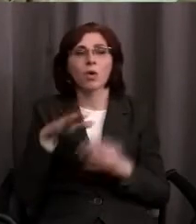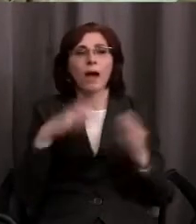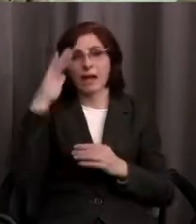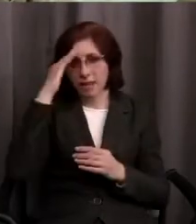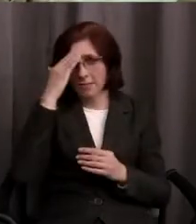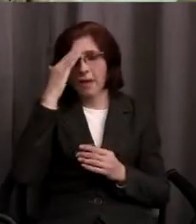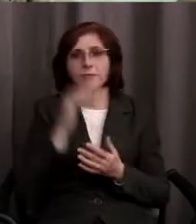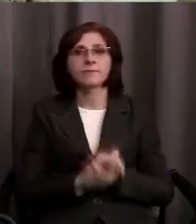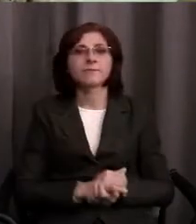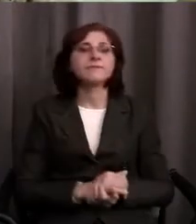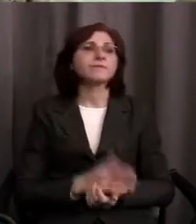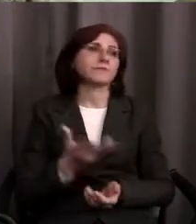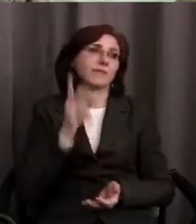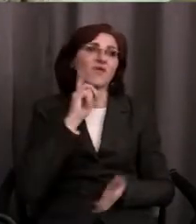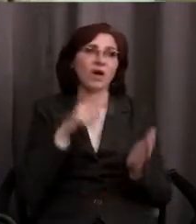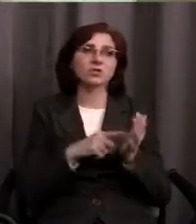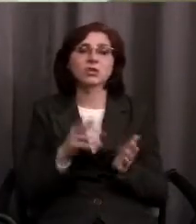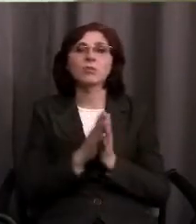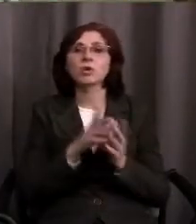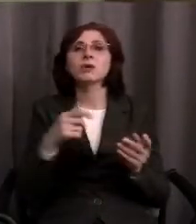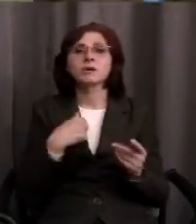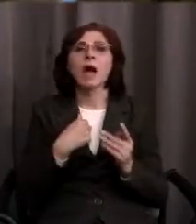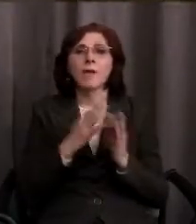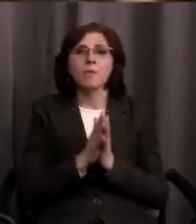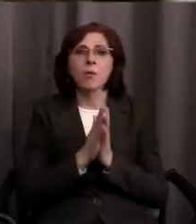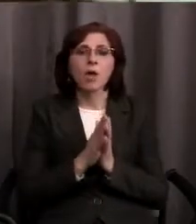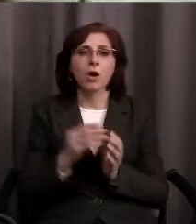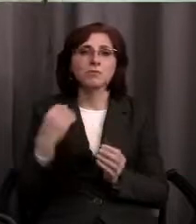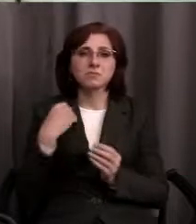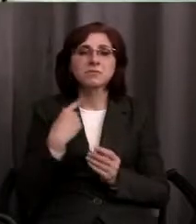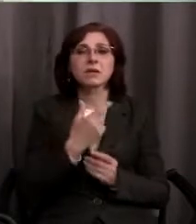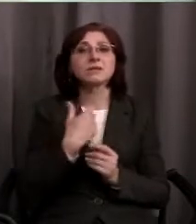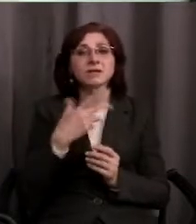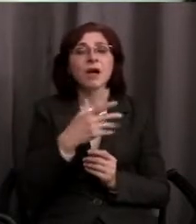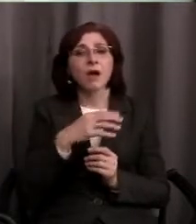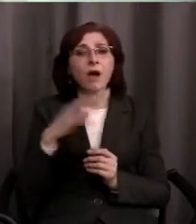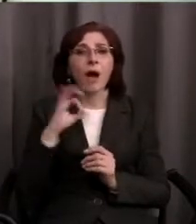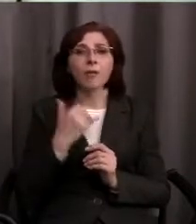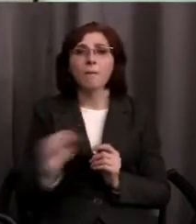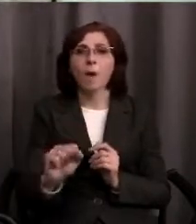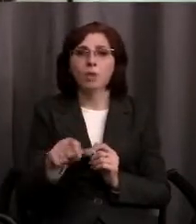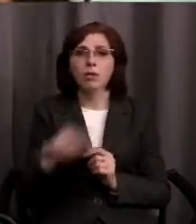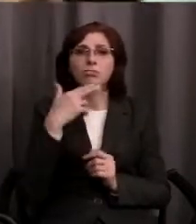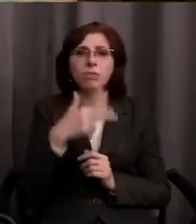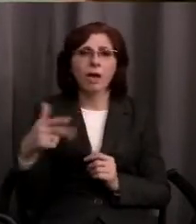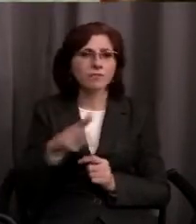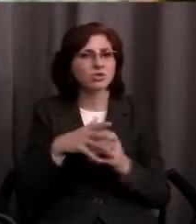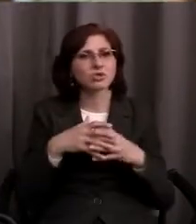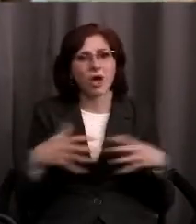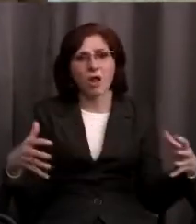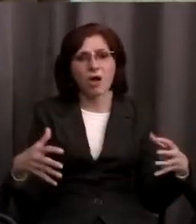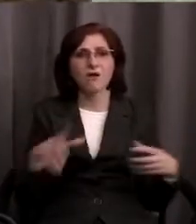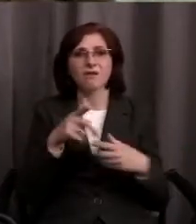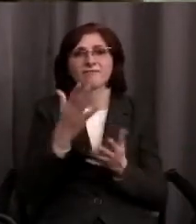Alzheimerowskim. No właśnie, proszę Państwa, zostałem poproszony o poruszenie tematu naprawdę szerokiego